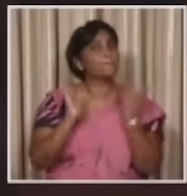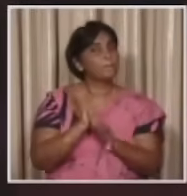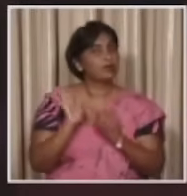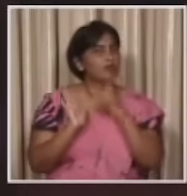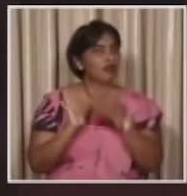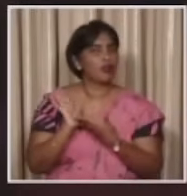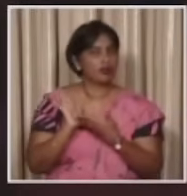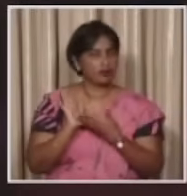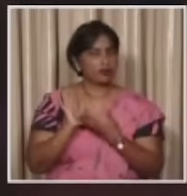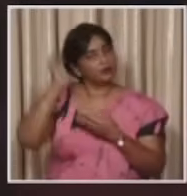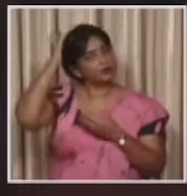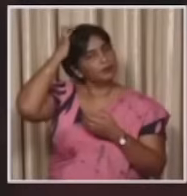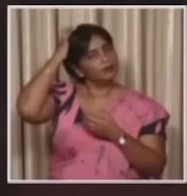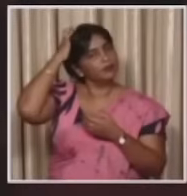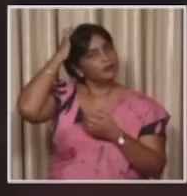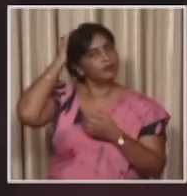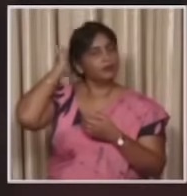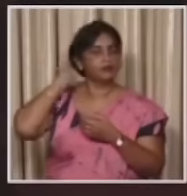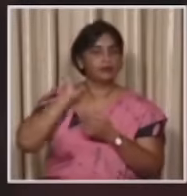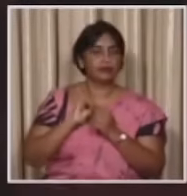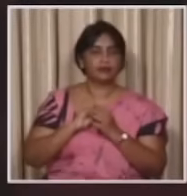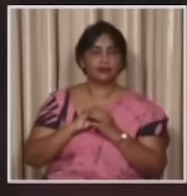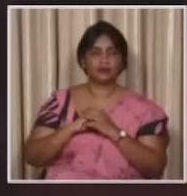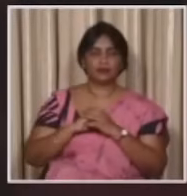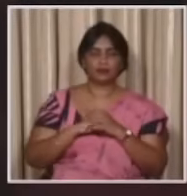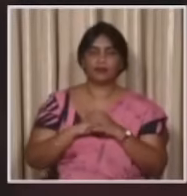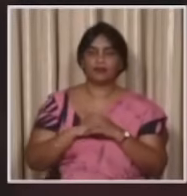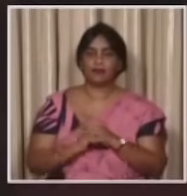මොකද්ද? Connecting with BIMSTEC electricity super grid.